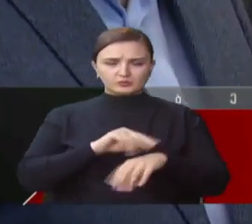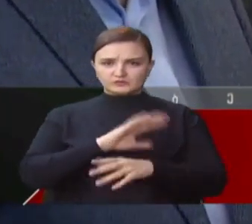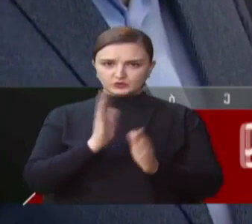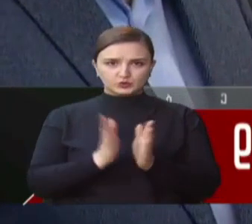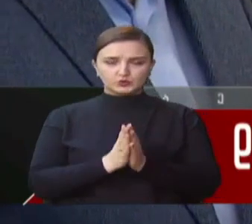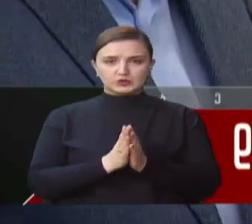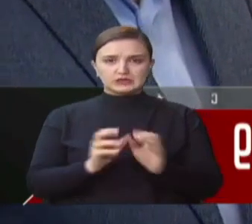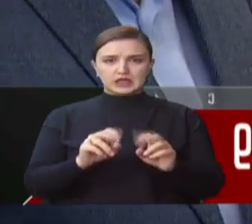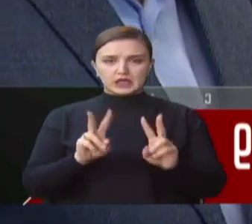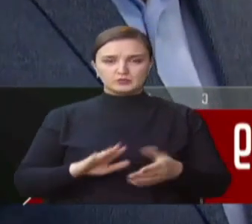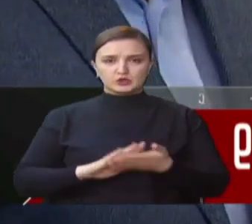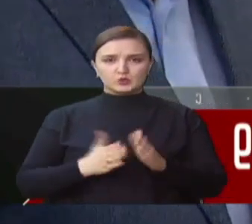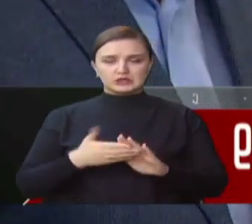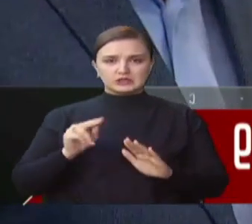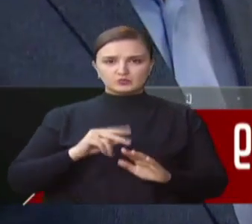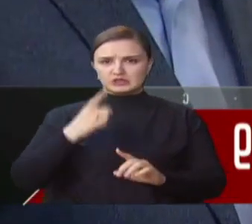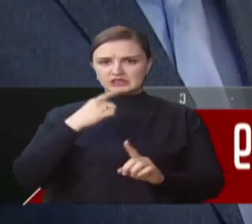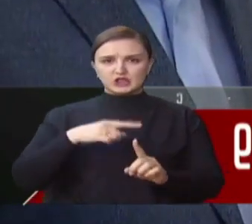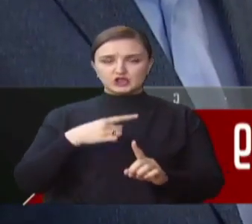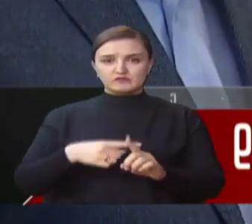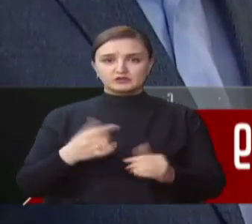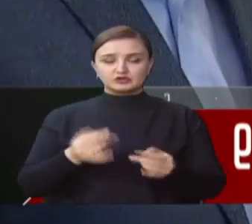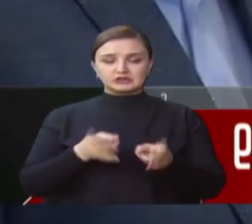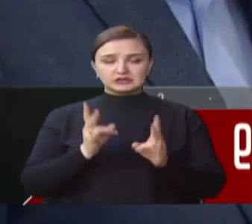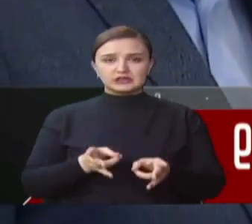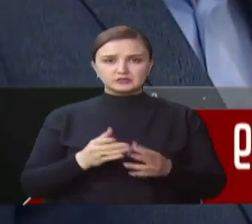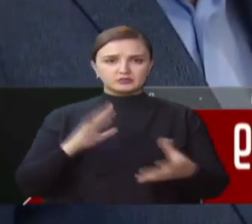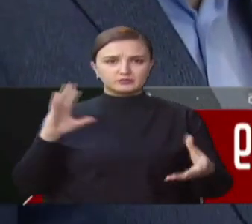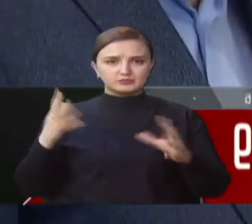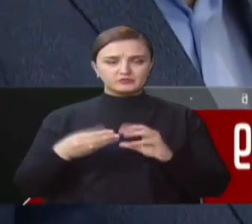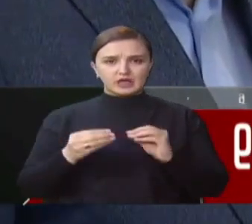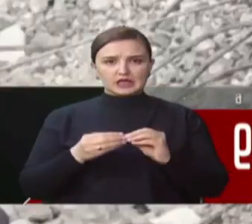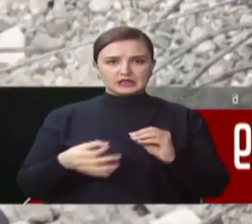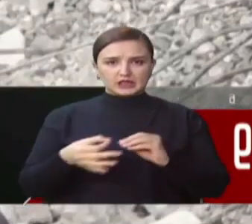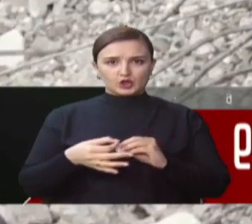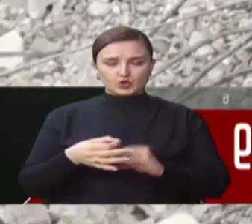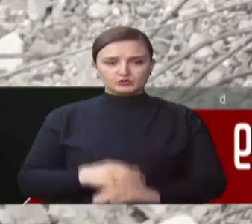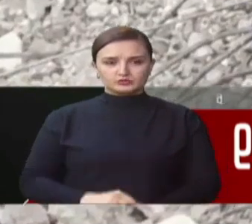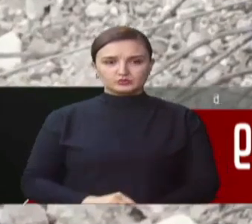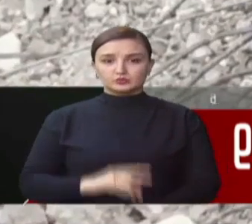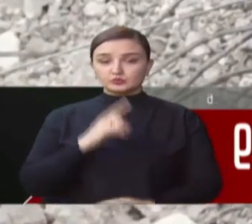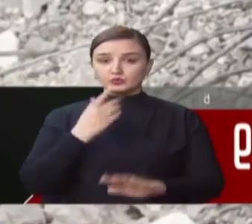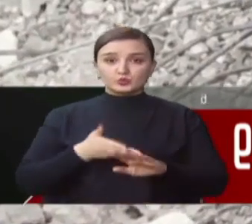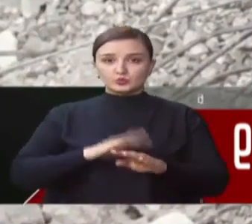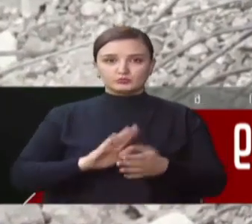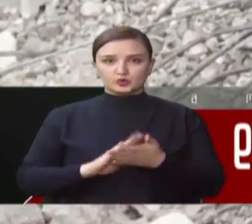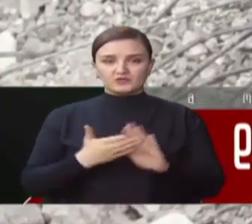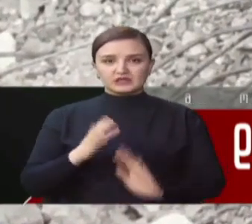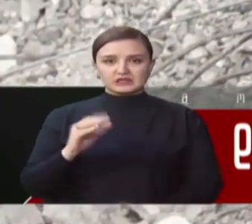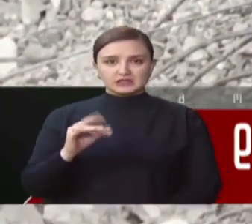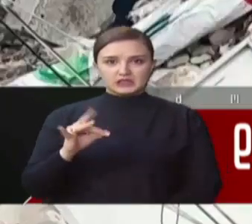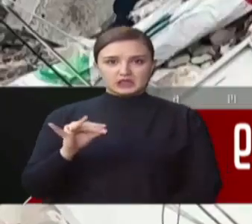საგანგებო სიტუაციების სამსახური, წითელი ჯვარი, დაზარალებულია საერთო ჯამში 10 რეგიონი. Რთული მდგომარეობაა